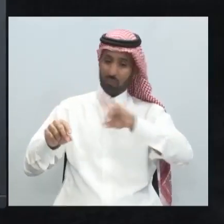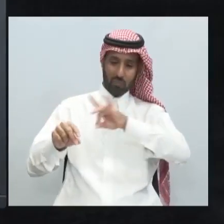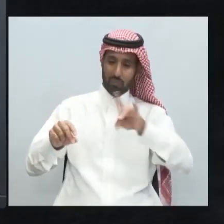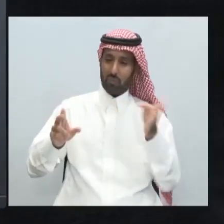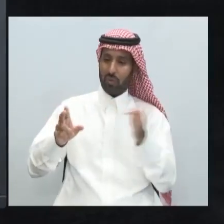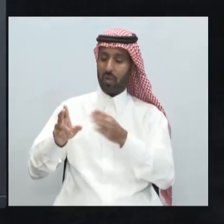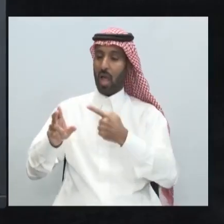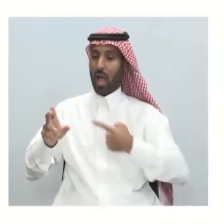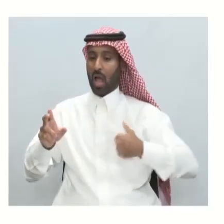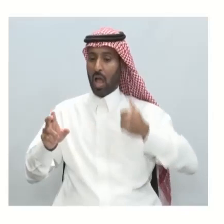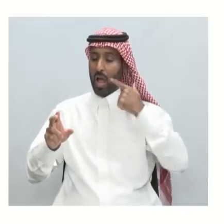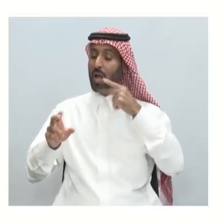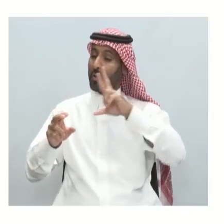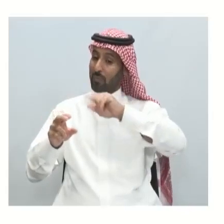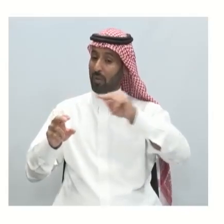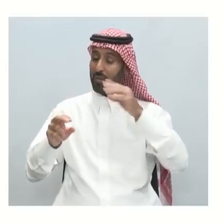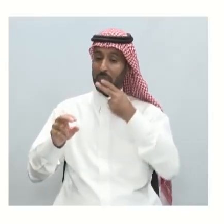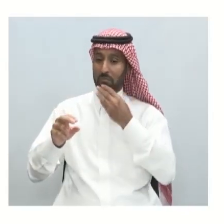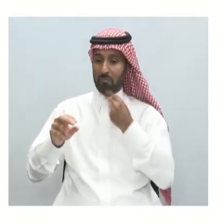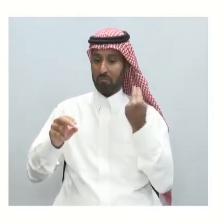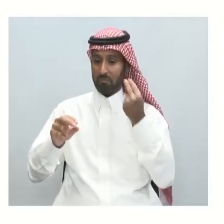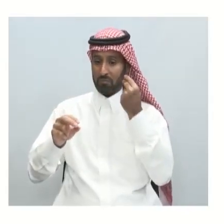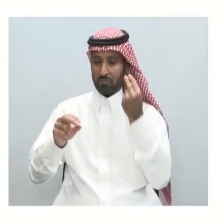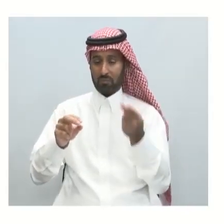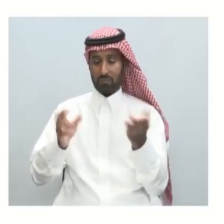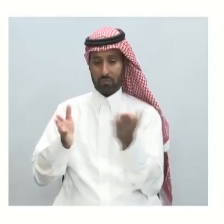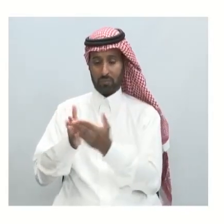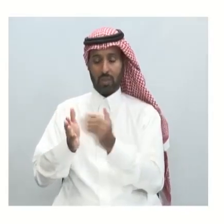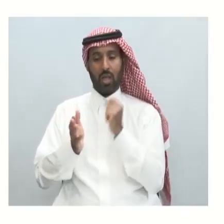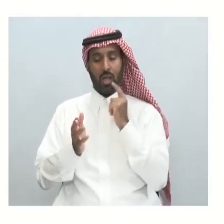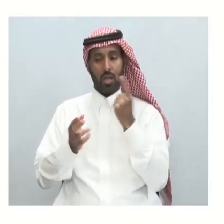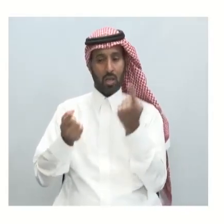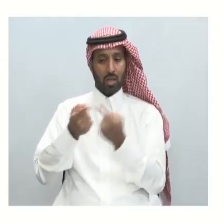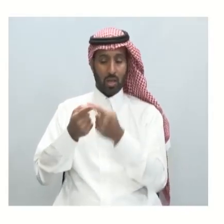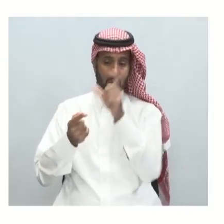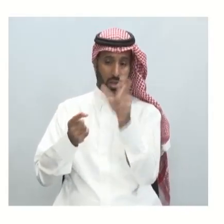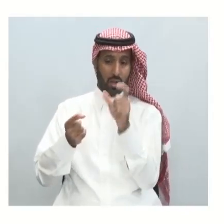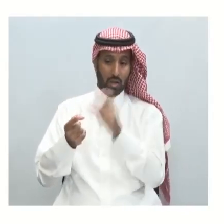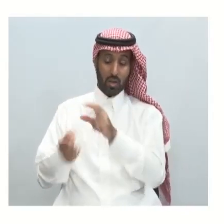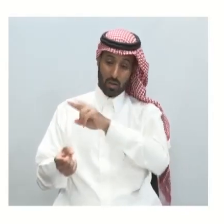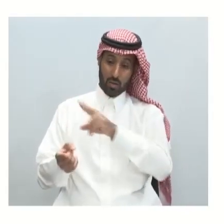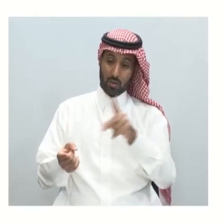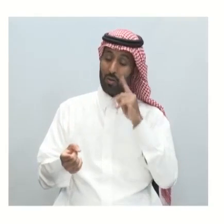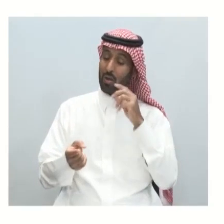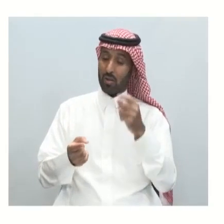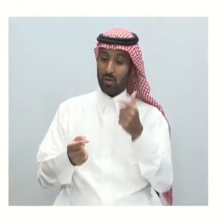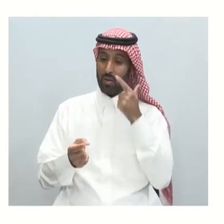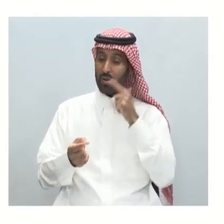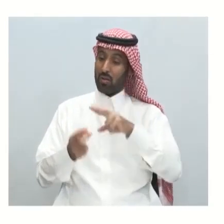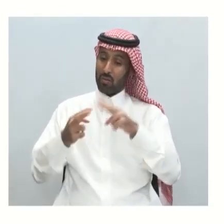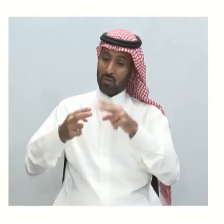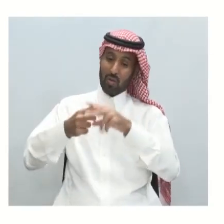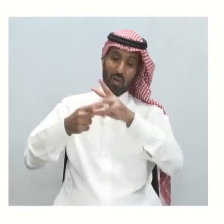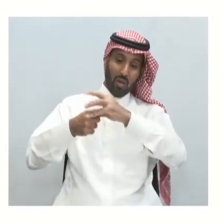كذلك اسميها تساهميه نقيه في المقابل بعض العناصر المختلفه لها قيم كهروسالبيه